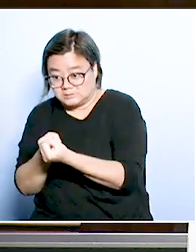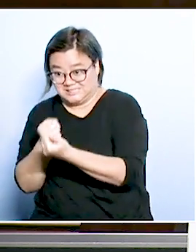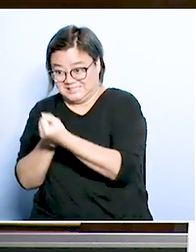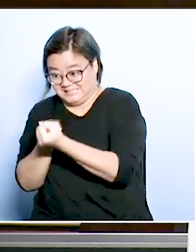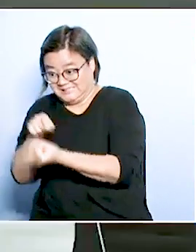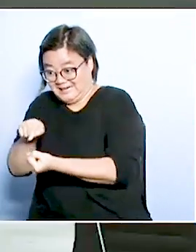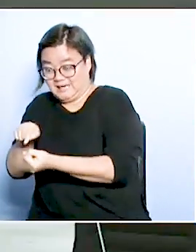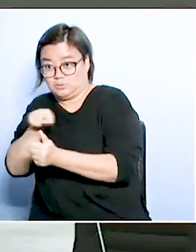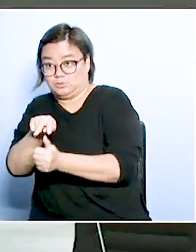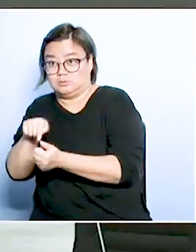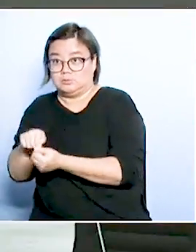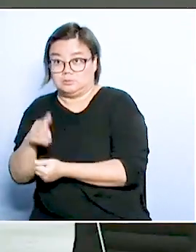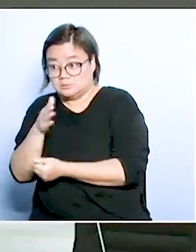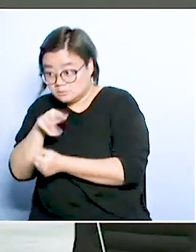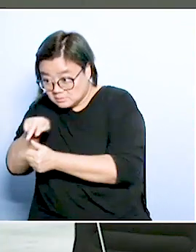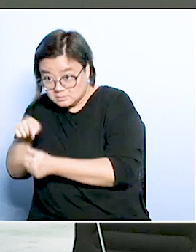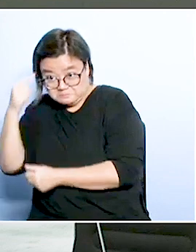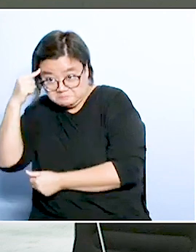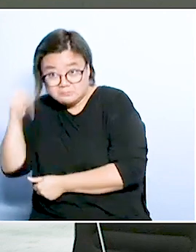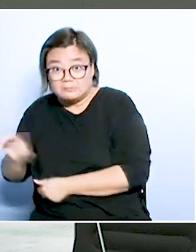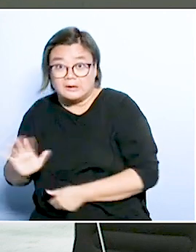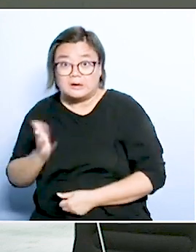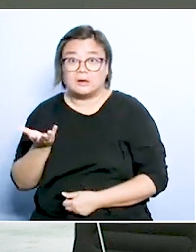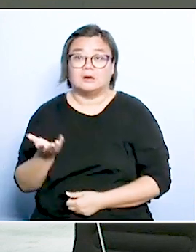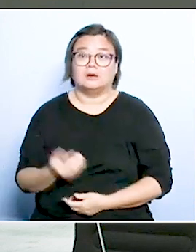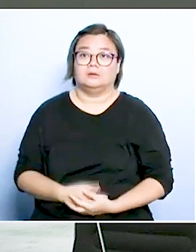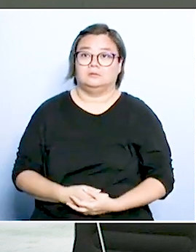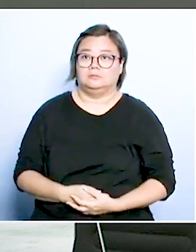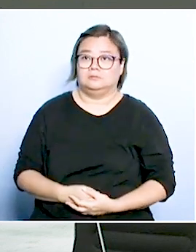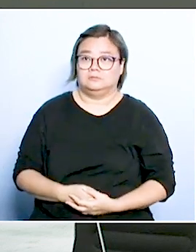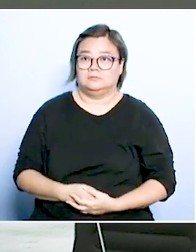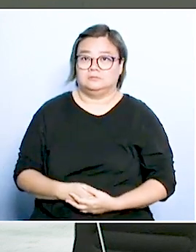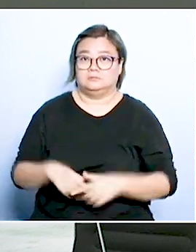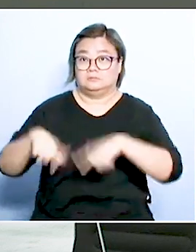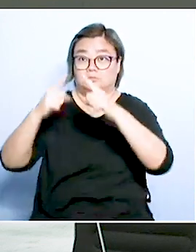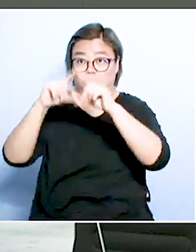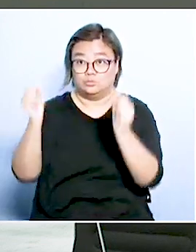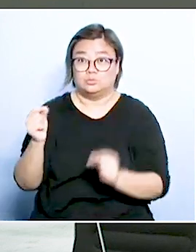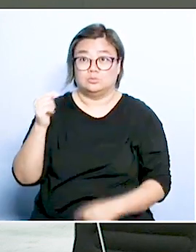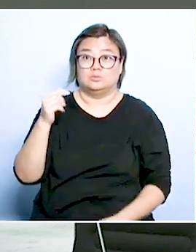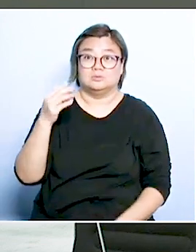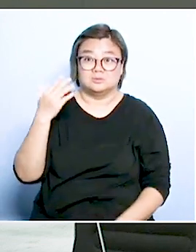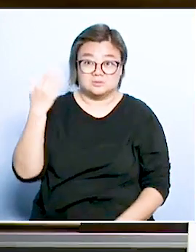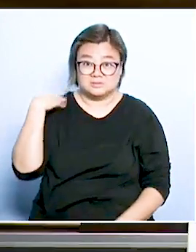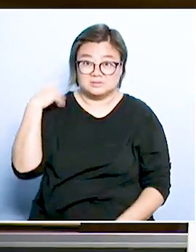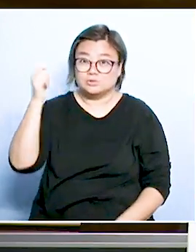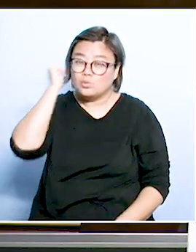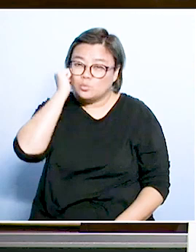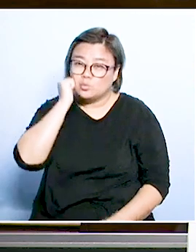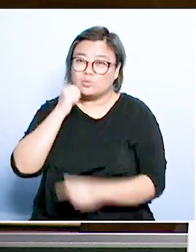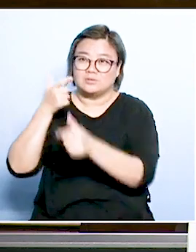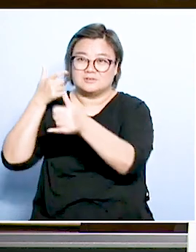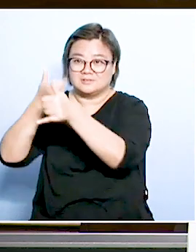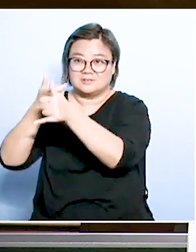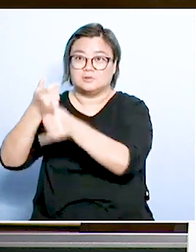嗰啲60至65歲之前嘅長者綜援嗰啲津貼嘅時候，就話佢哋蠢